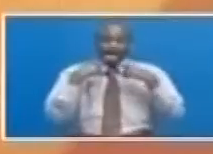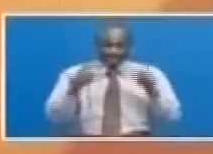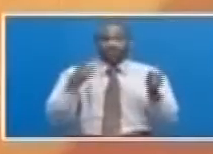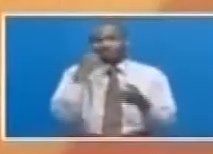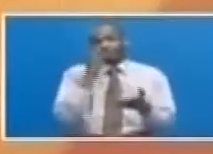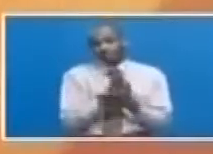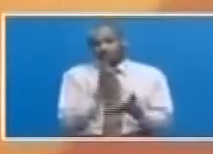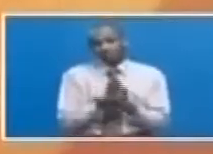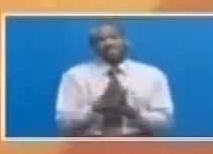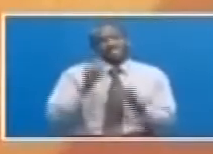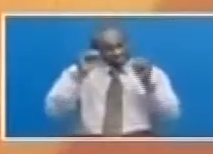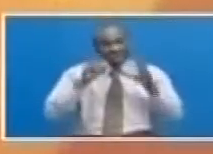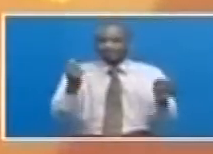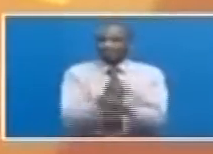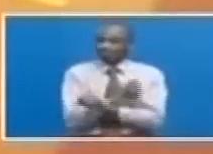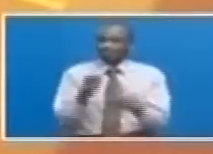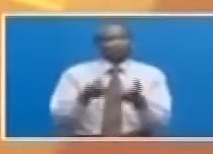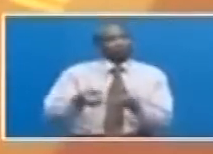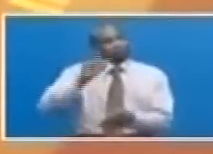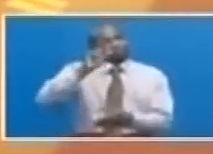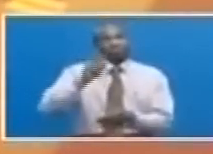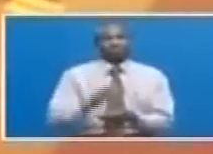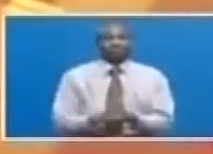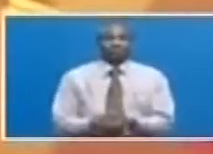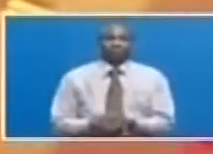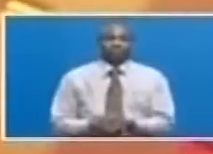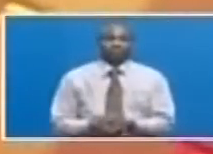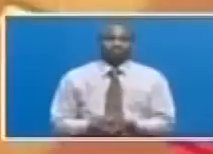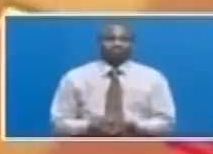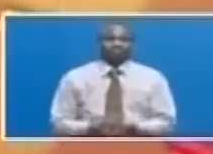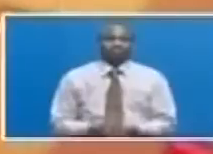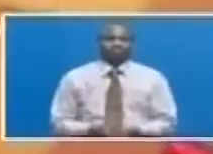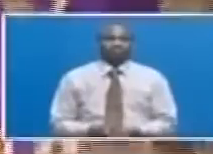kwamba huenda walimu wasipate nyongeza hiyo.